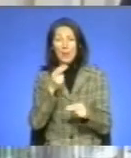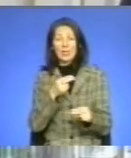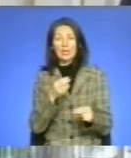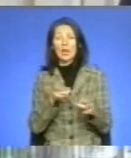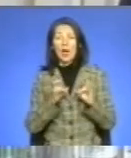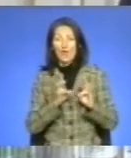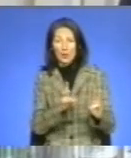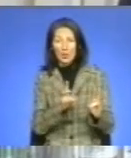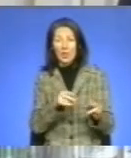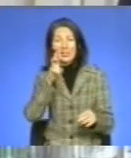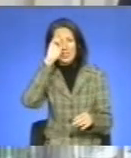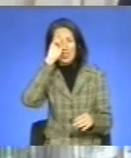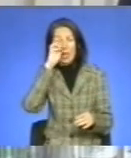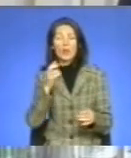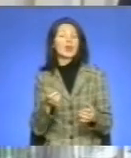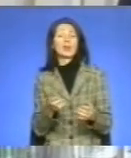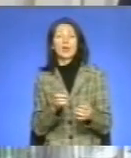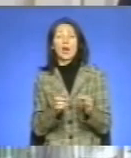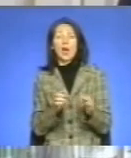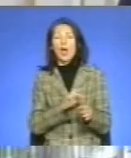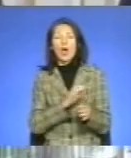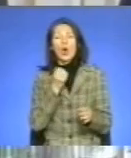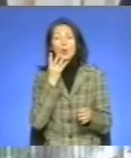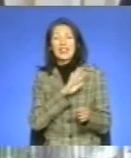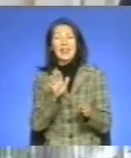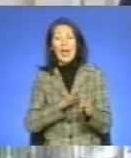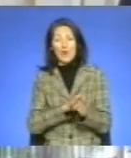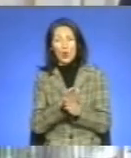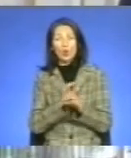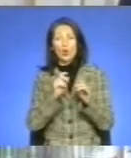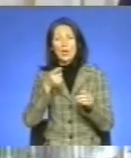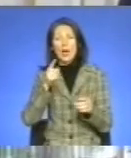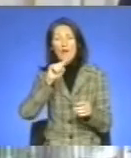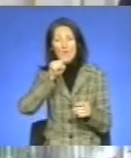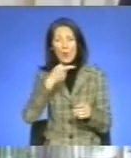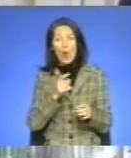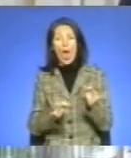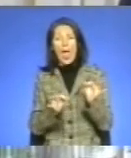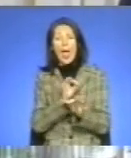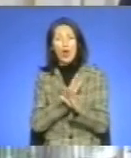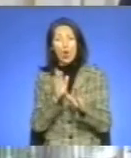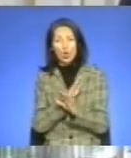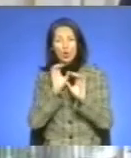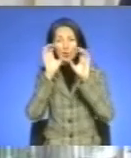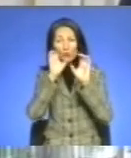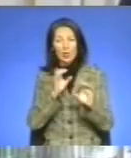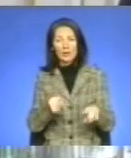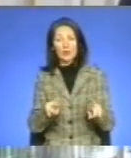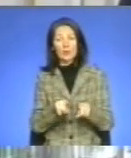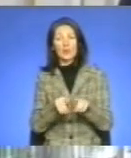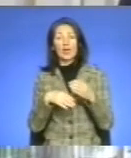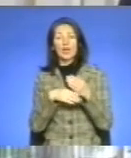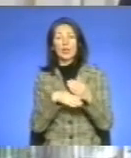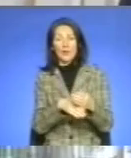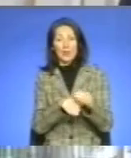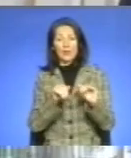внаслідок недоотримання вимог екологічного законодавства при здійсненні господарської діяльності. Таким чином, вирішення вказаних проблем шляхом